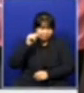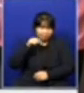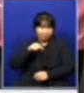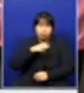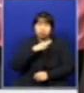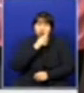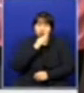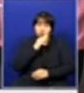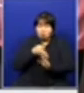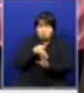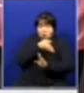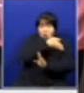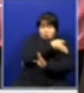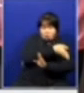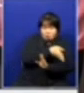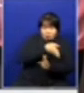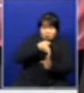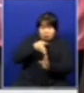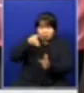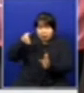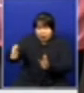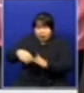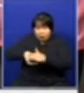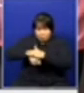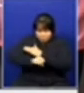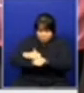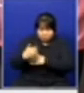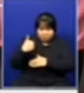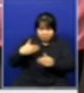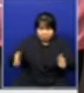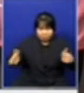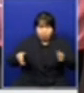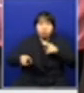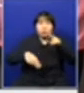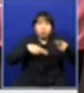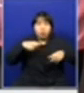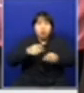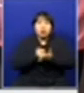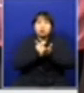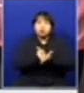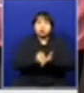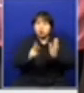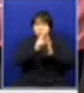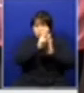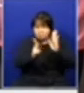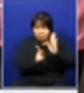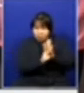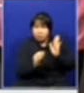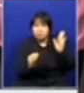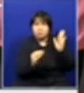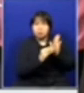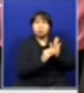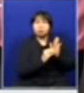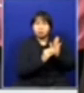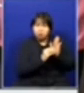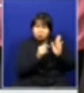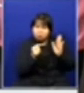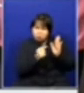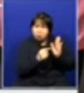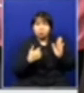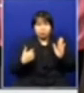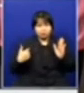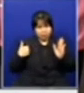ก่อนการหลังคลอดบุตรต้องได้รับการคุ้มครองช่วยเหลือที่กฎหมายบัญญัติรัฐธรรมนูญท่านได้มีให้แต่ขณะเ